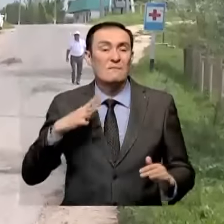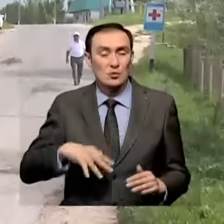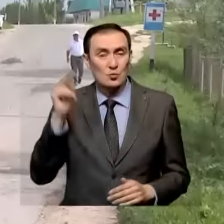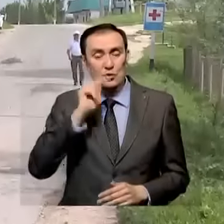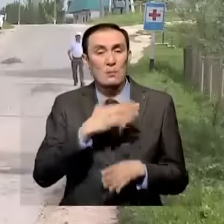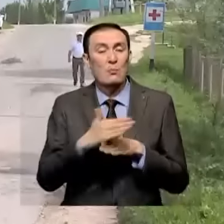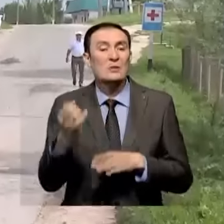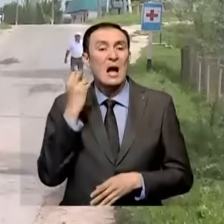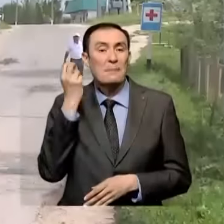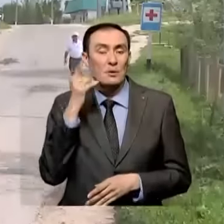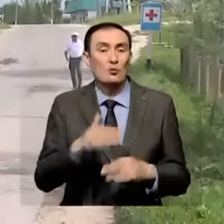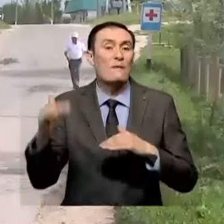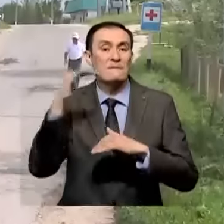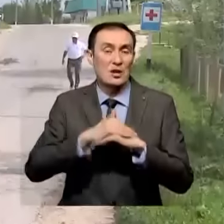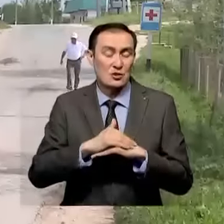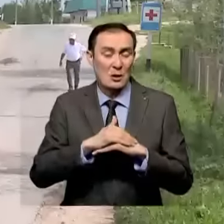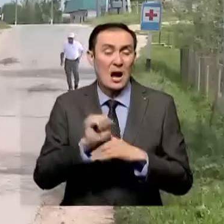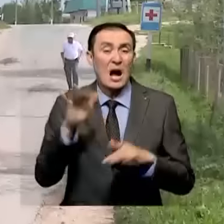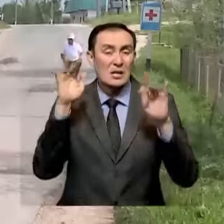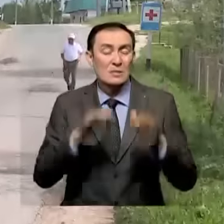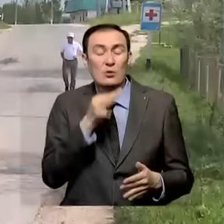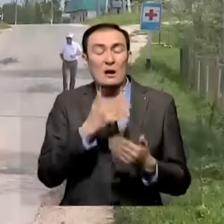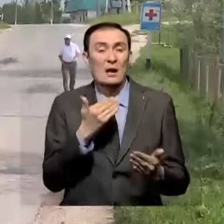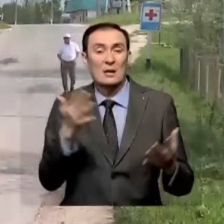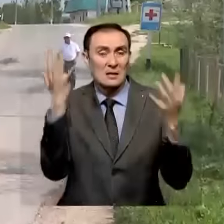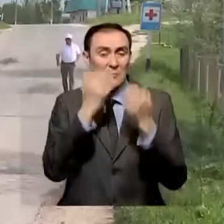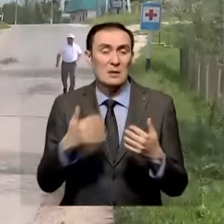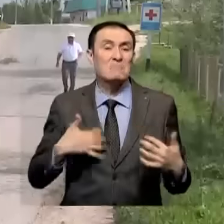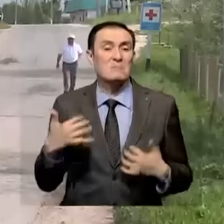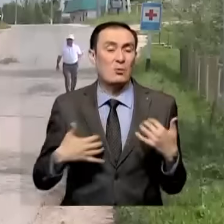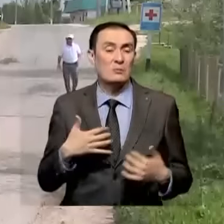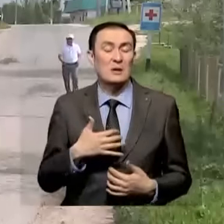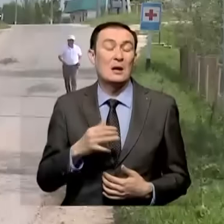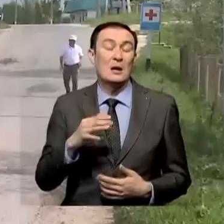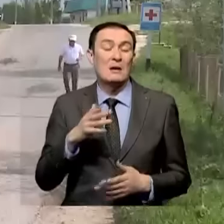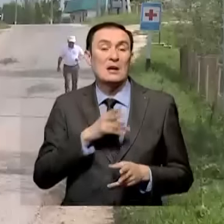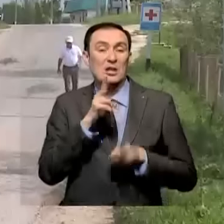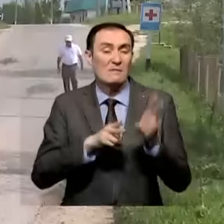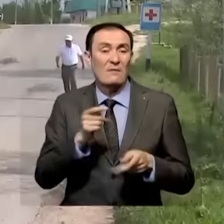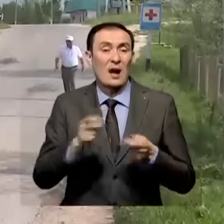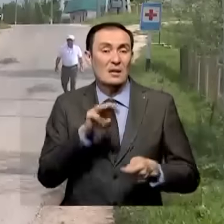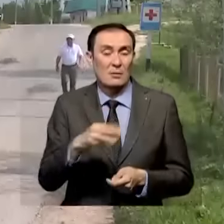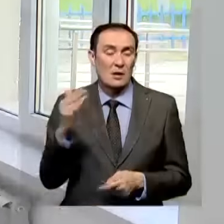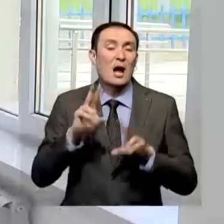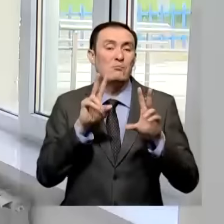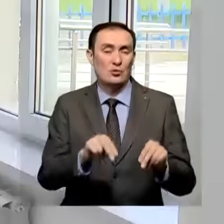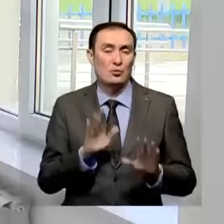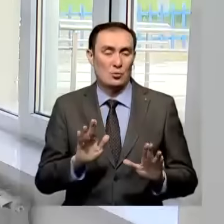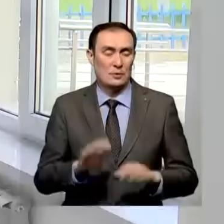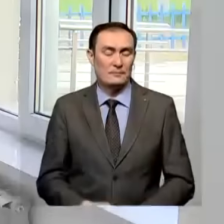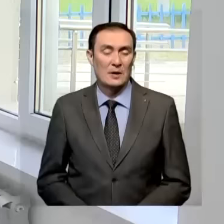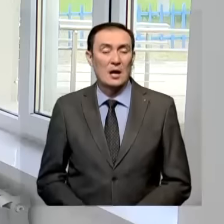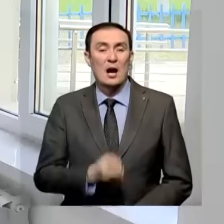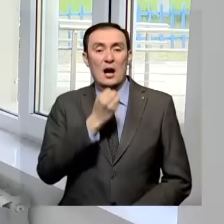учиться после обеда, до самого вечера. А зимой рано темнеет, боимся за них. В Акимат обращались, там только обещают.